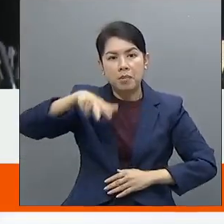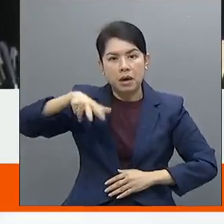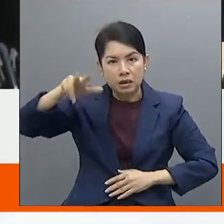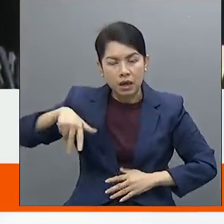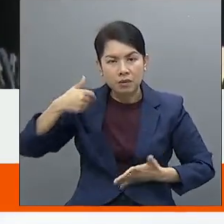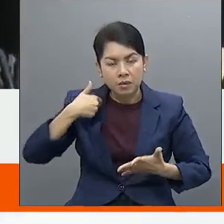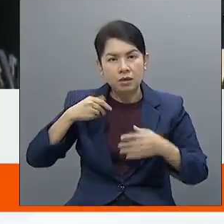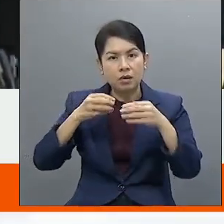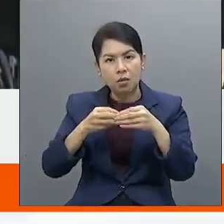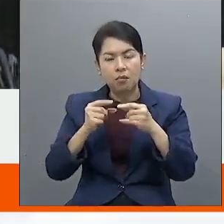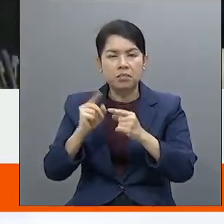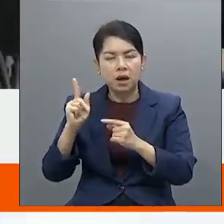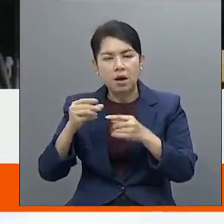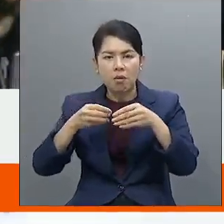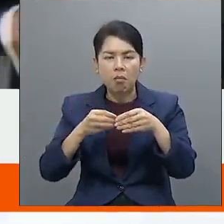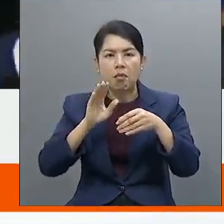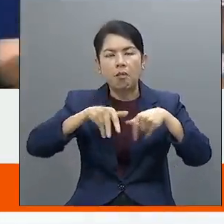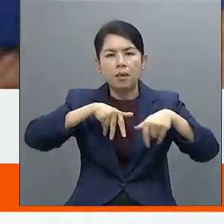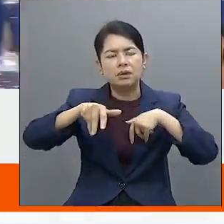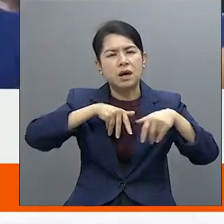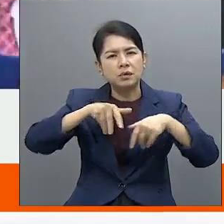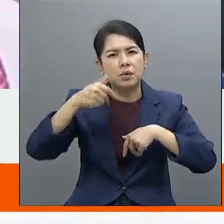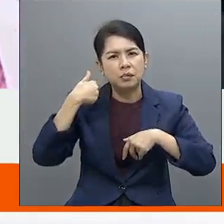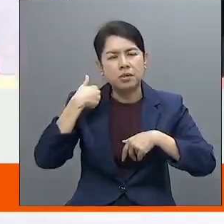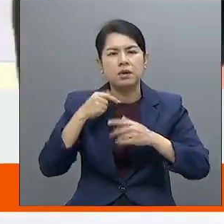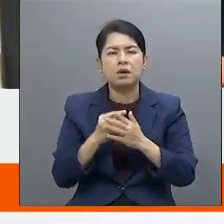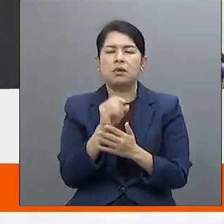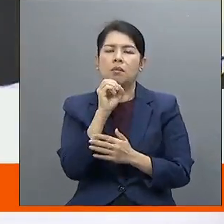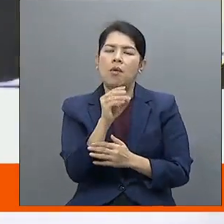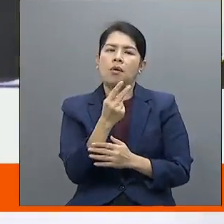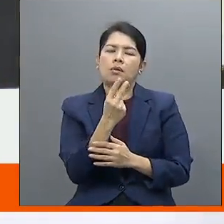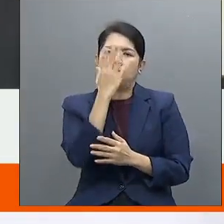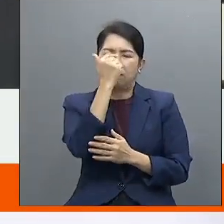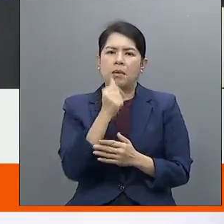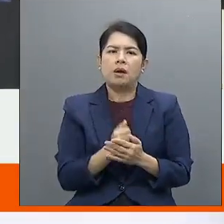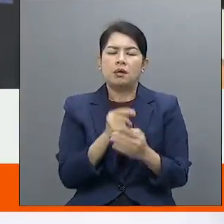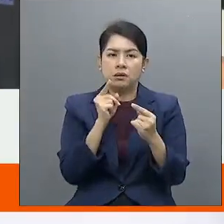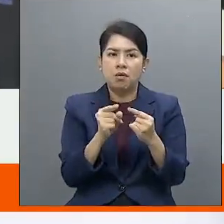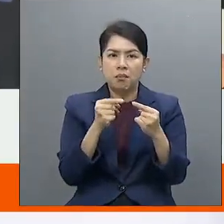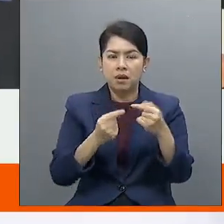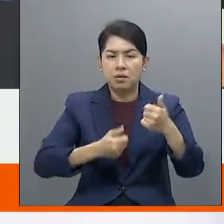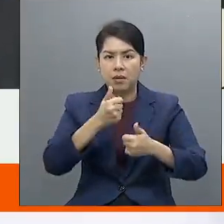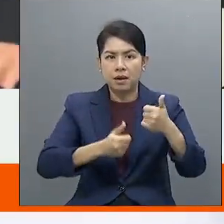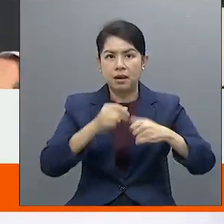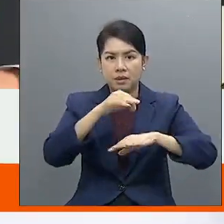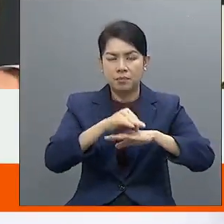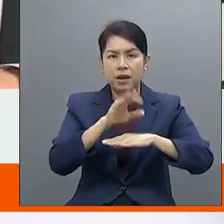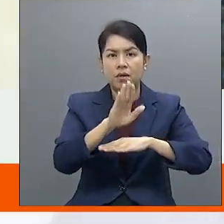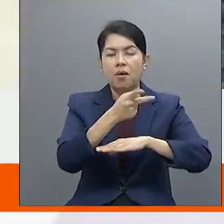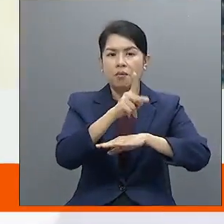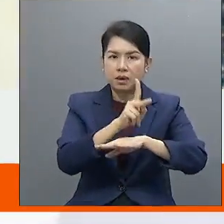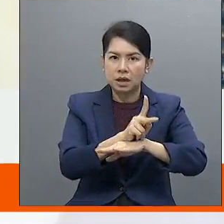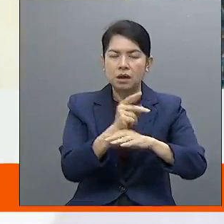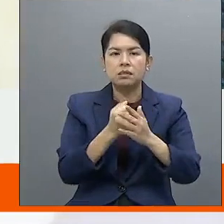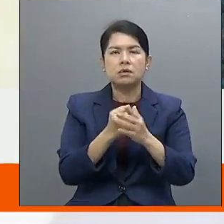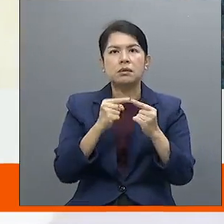ยยับยั้งให้เพื่อไทยเนี่ยฉุกคิดได้ว่าไม่ควรจะไปแย่งตำแหน่งประธานสภาจากก้าวไกลแต่ถ้าไม่มีแรงกระเพื่อมทางสังคม